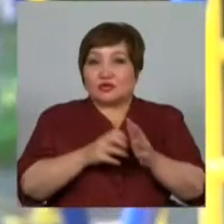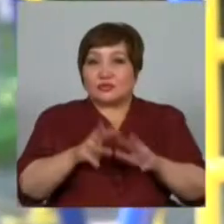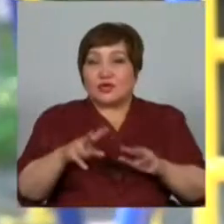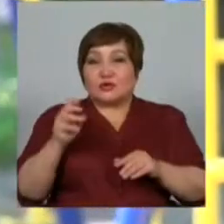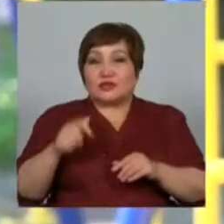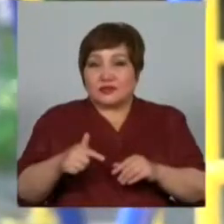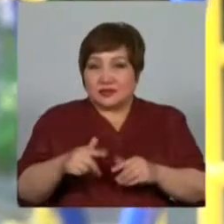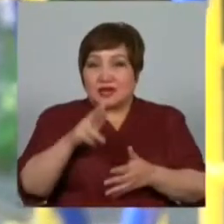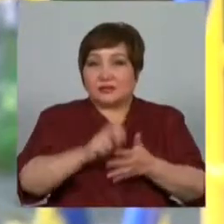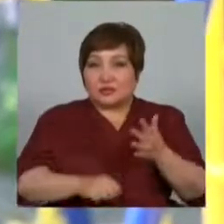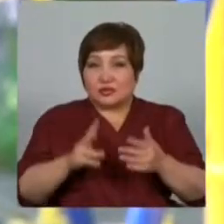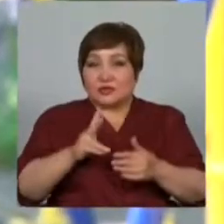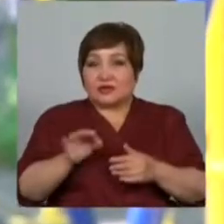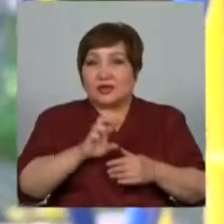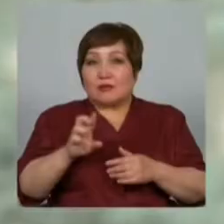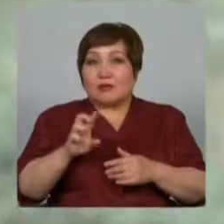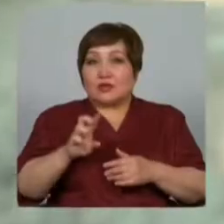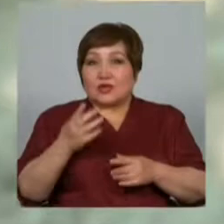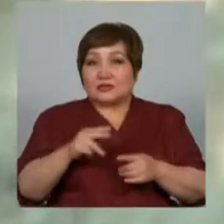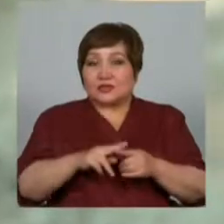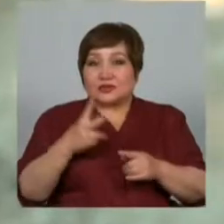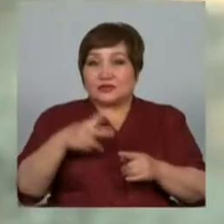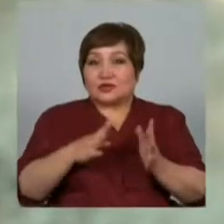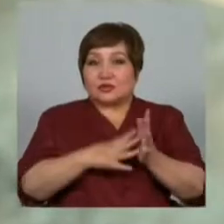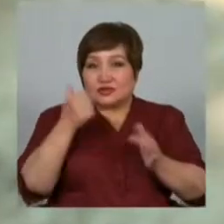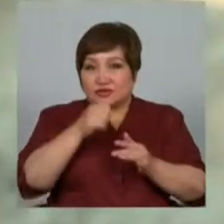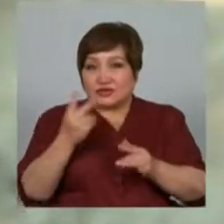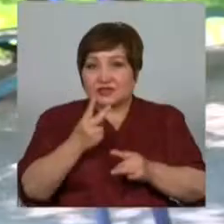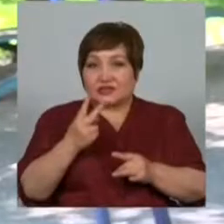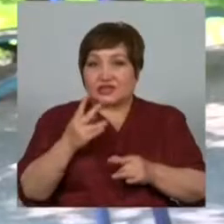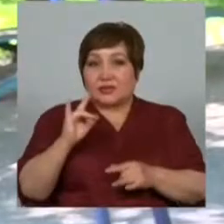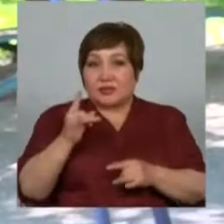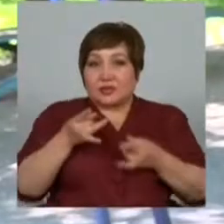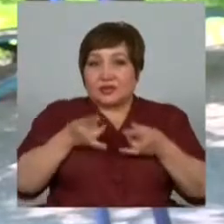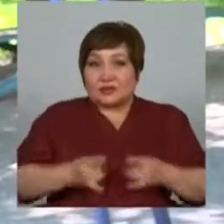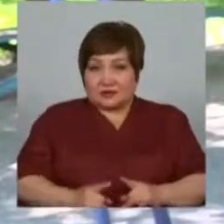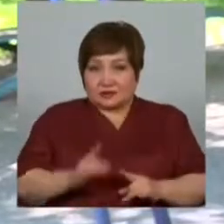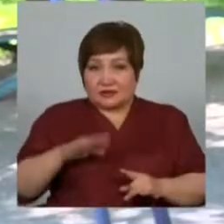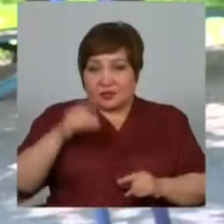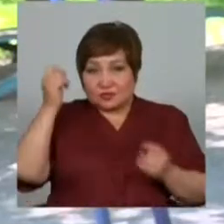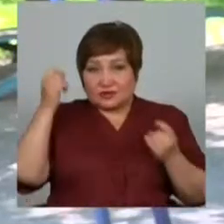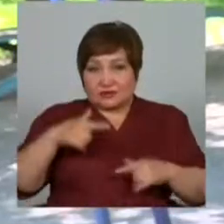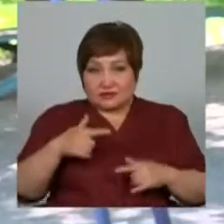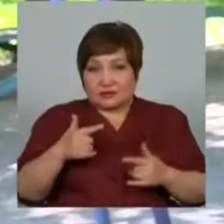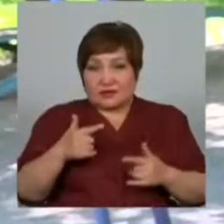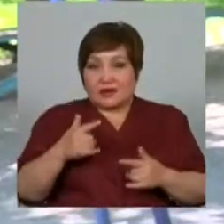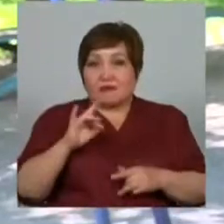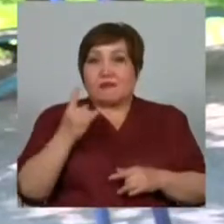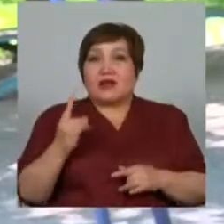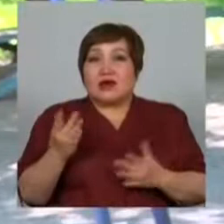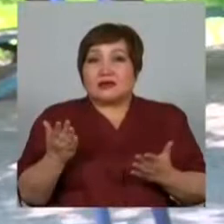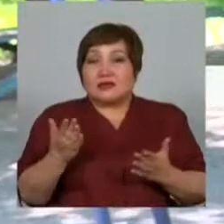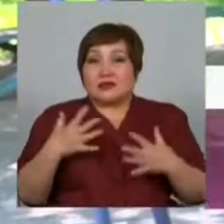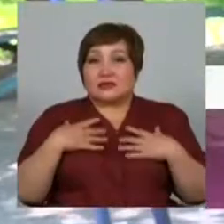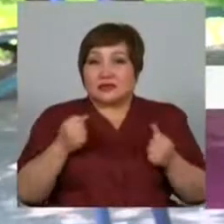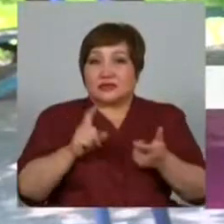мұны Ботагөз 2019 жылы екінші баласын босанғанда ғана біліпті. Баламның денсаулығына байланысты мүлдем